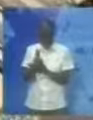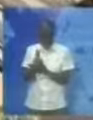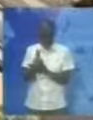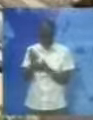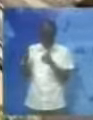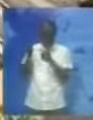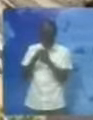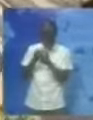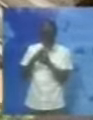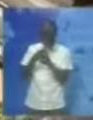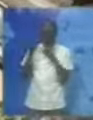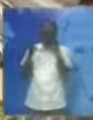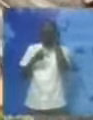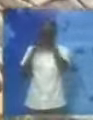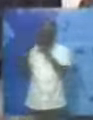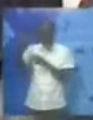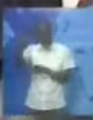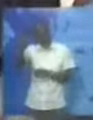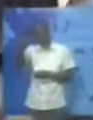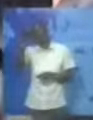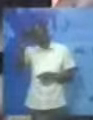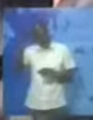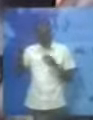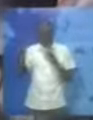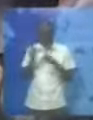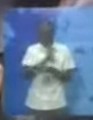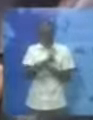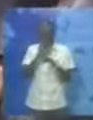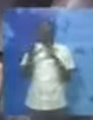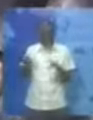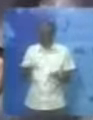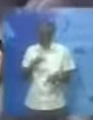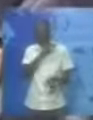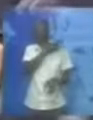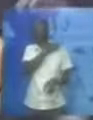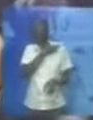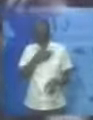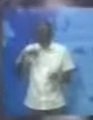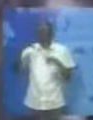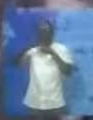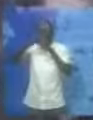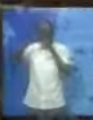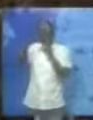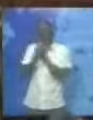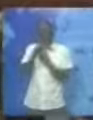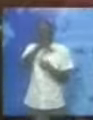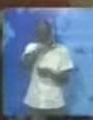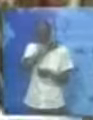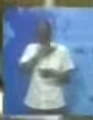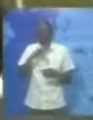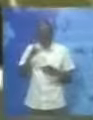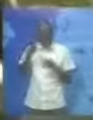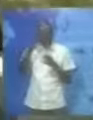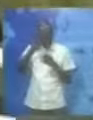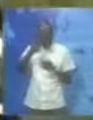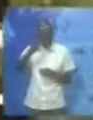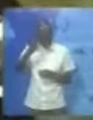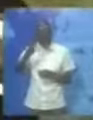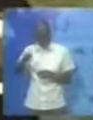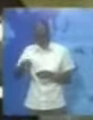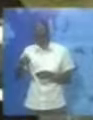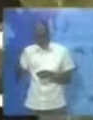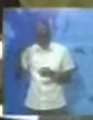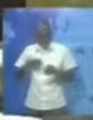Première étape de cette visite du ministre de l'Industrie, du Commerce et de l'Artisanat, la Société africaine des pneumatiques SAP.